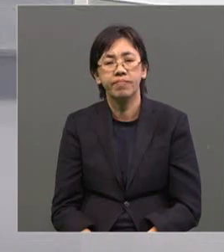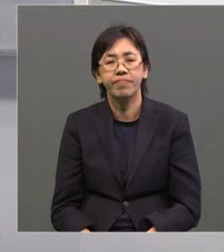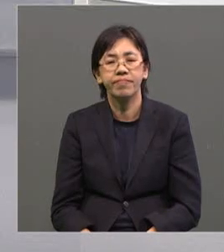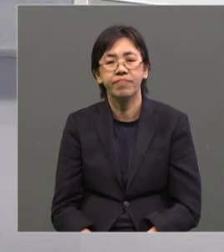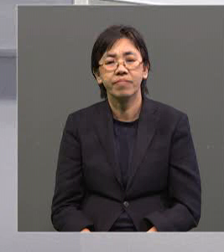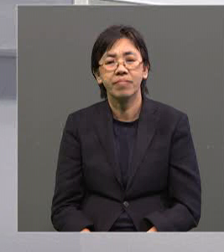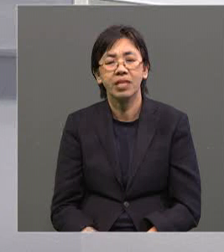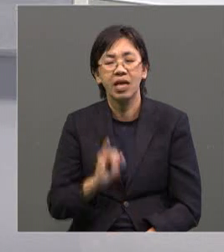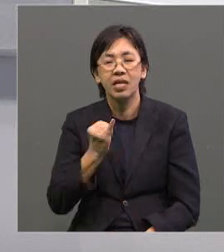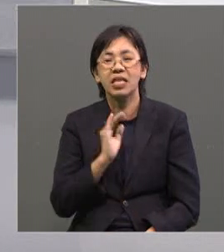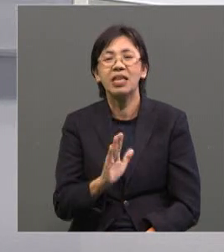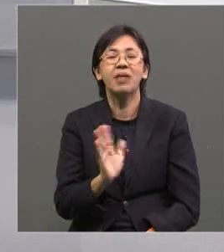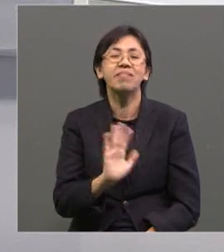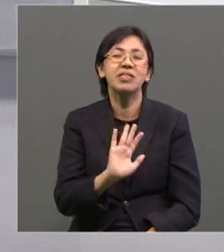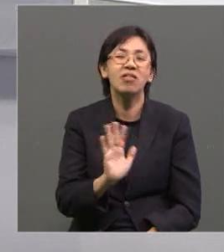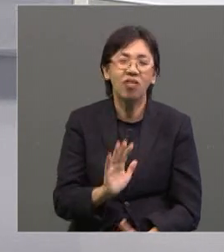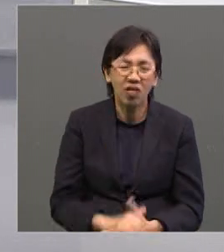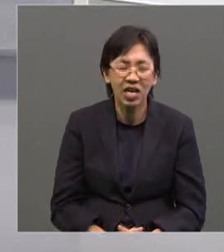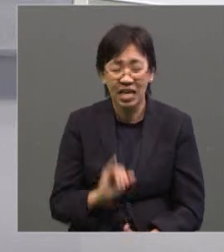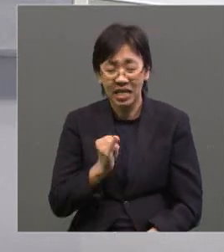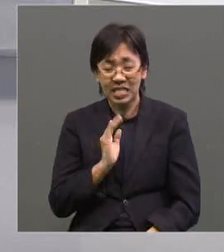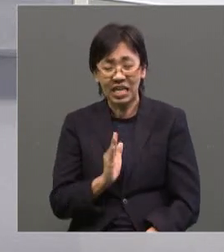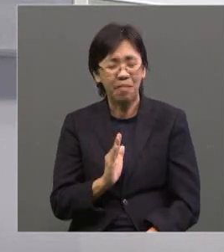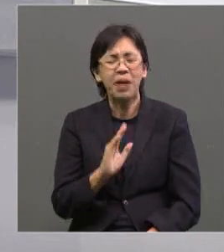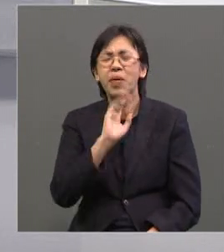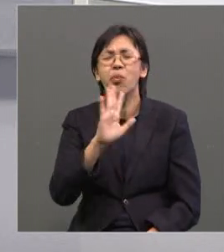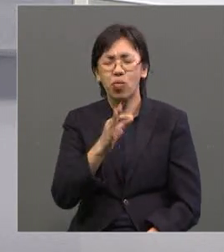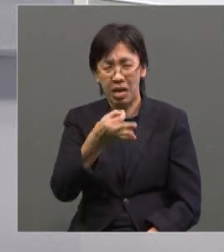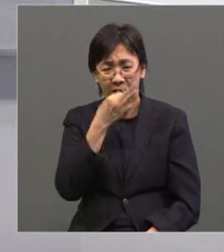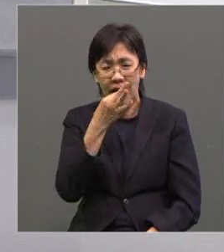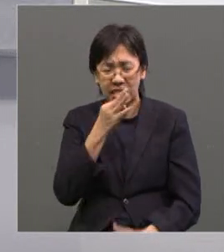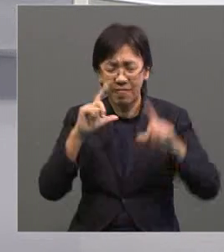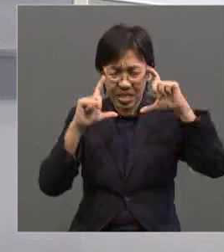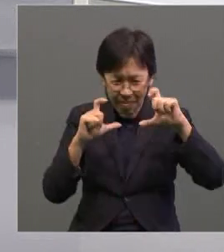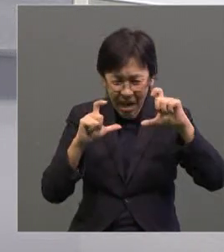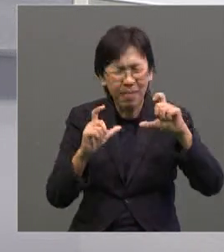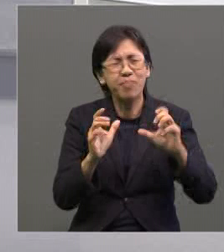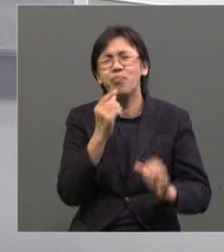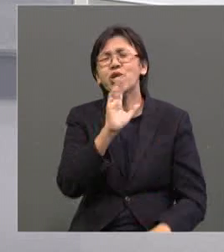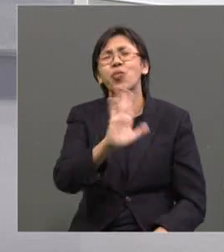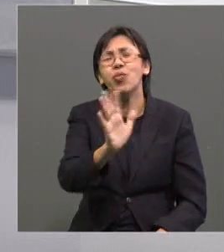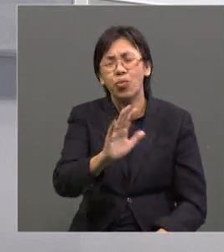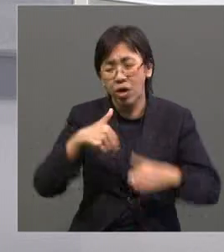คือไม่ต้องจรรยาบรรณอ่ะมันคือไม่ต้องเกี่ยวกับว่าจรรยาบรรณอาชีพของช่างภาพ คน ทั่วไป